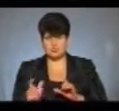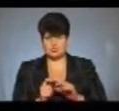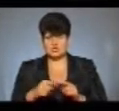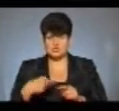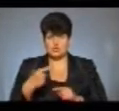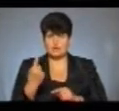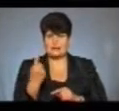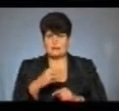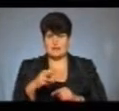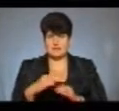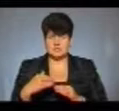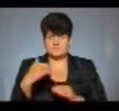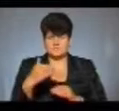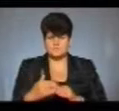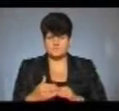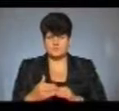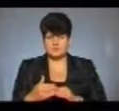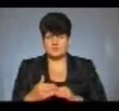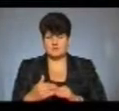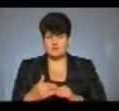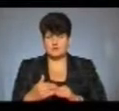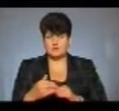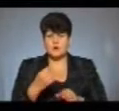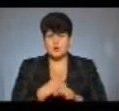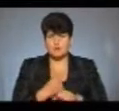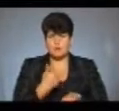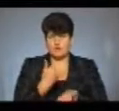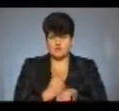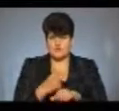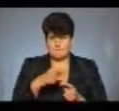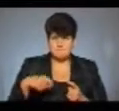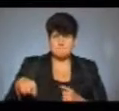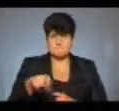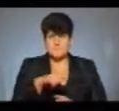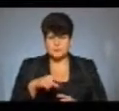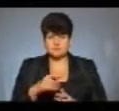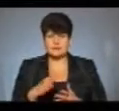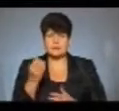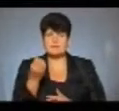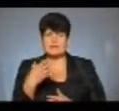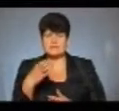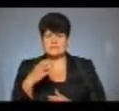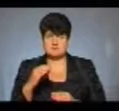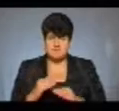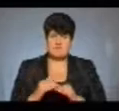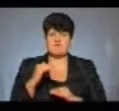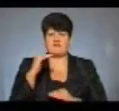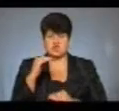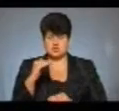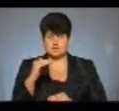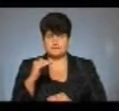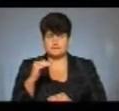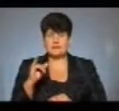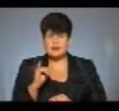метр стояти, відділяємо технічну полосу, робимо основний бордюр, який буде на 15 сантиметрів вище дорожнього покриття.